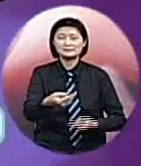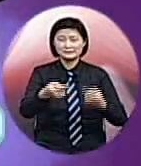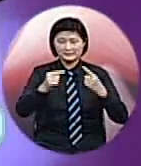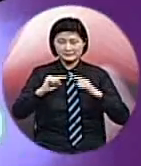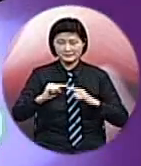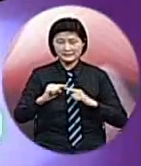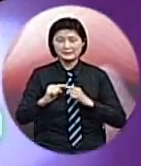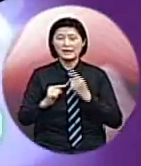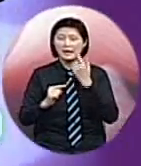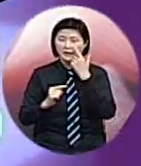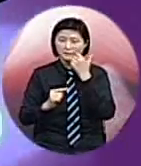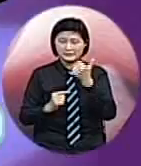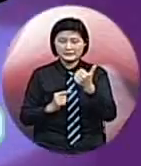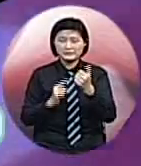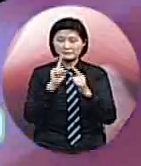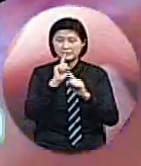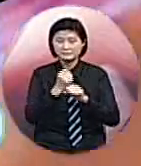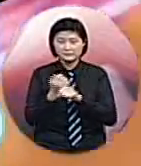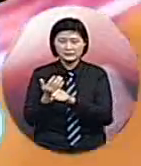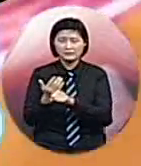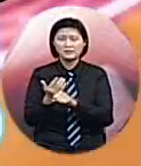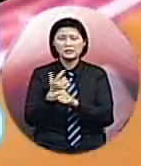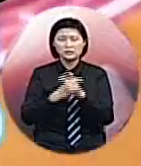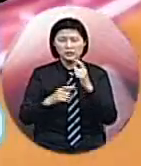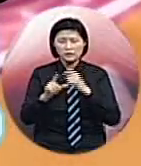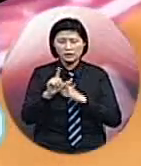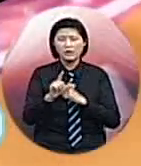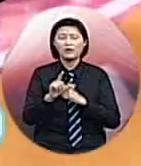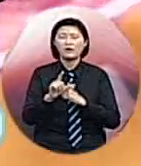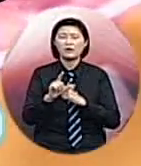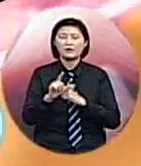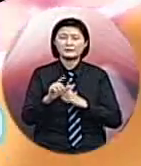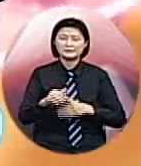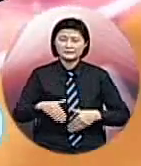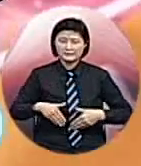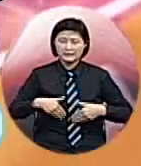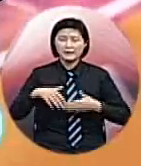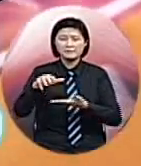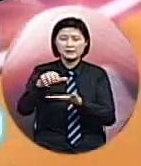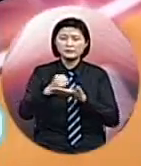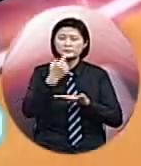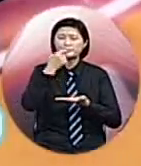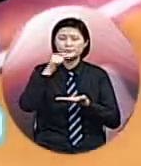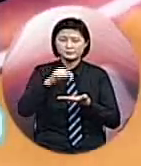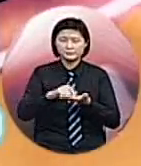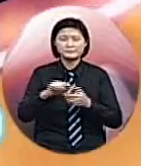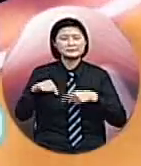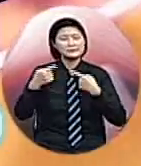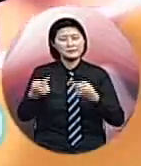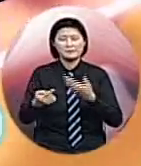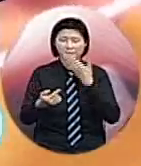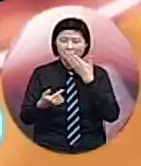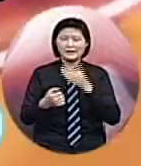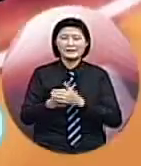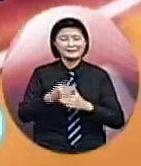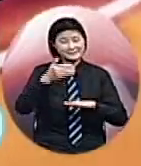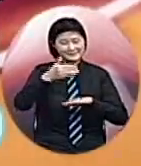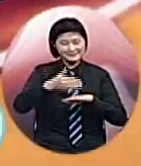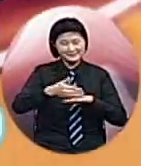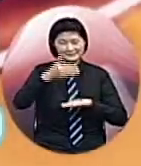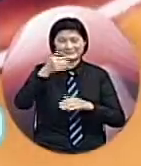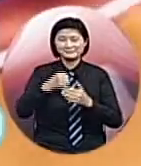하시는 우리 아버님이 이 얘기를 해주신 게 더 정감 있고 더 저 받아들이기가 쉽거든요. 그럼요. 예, 감사합니다,